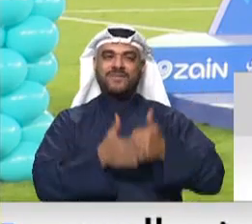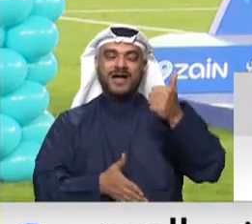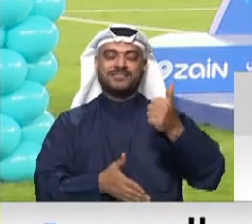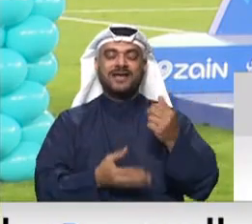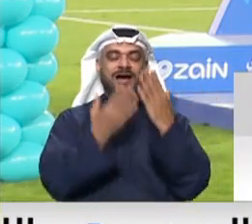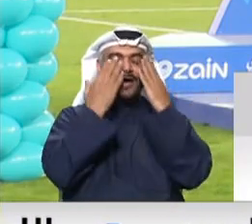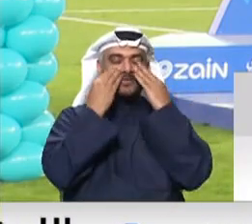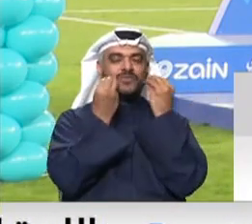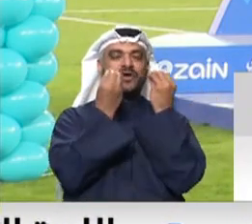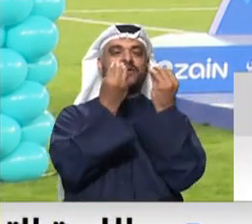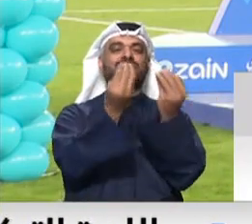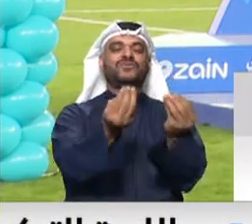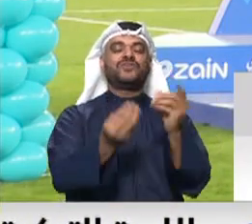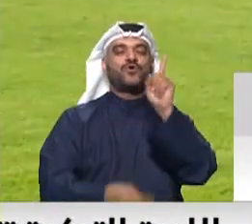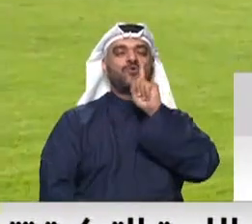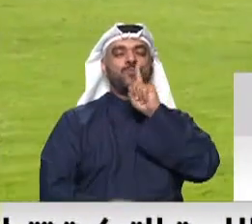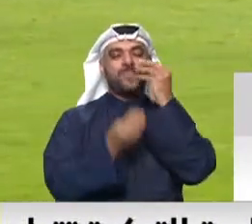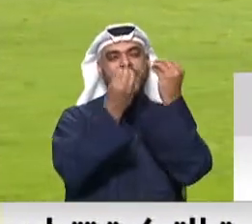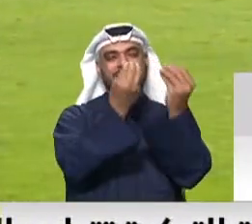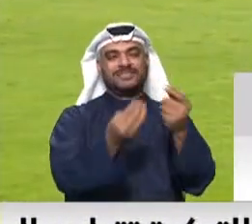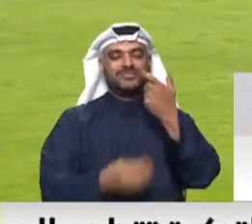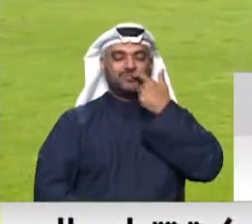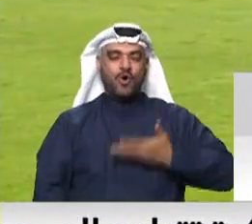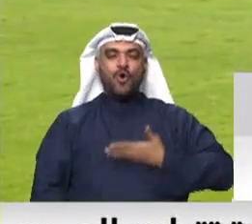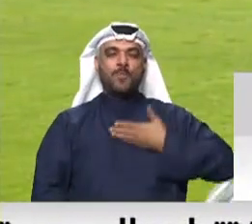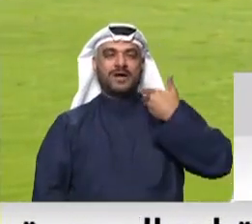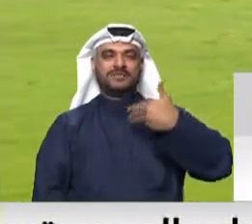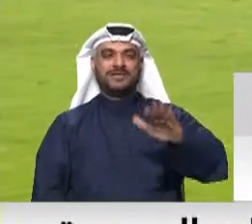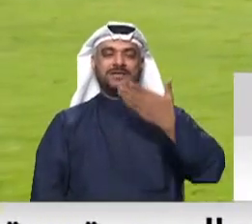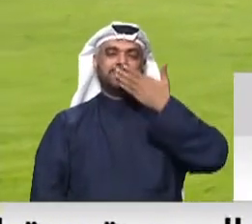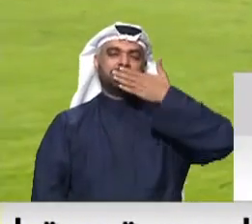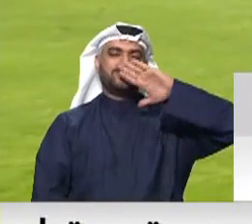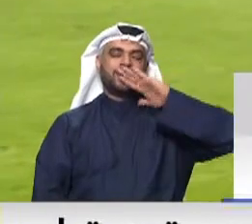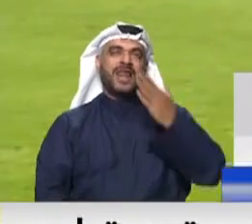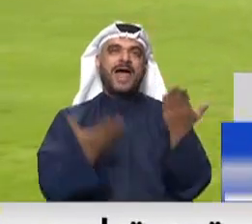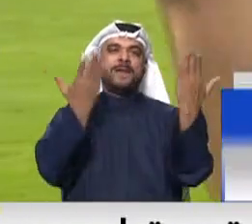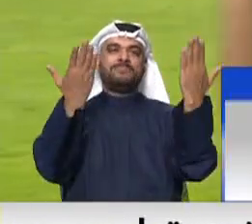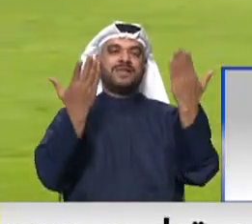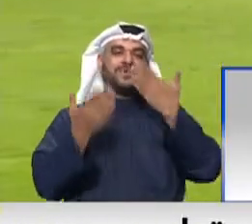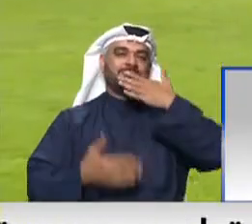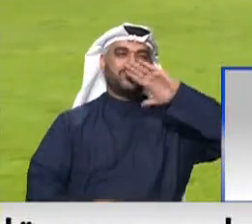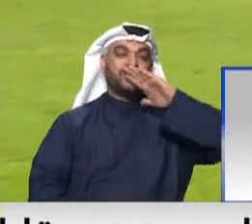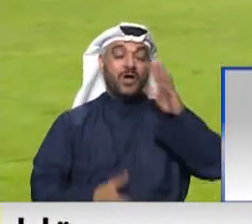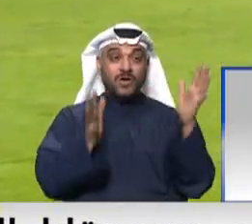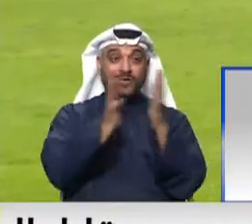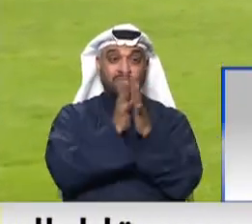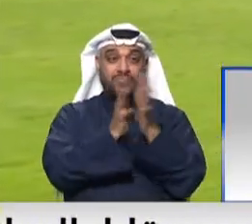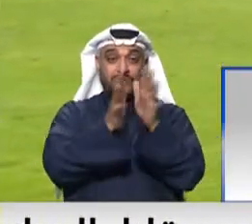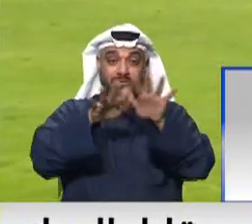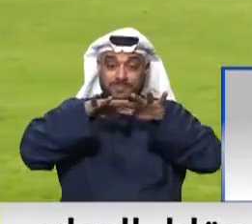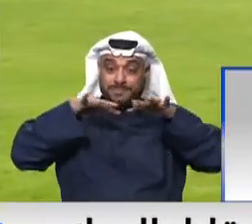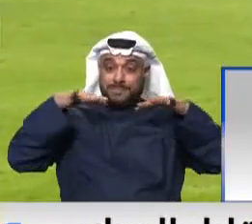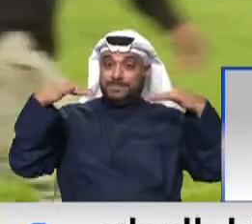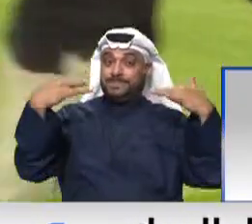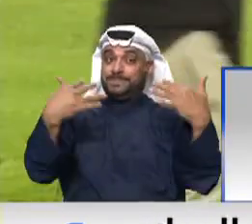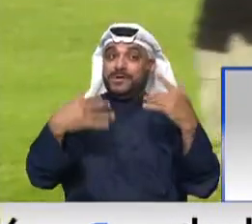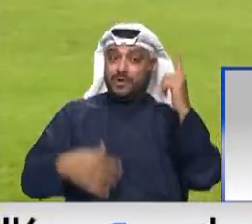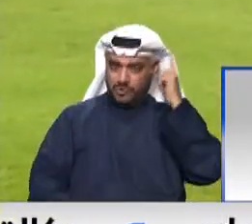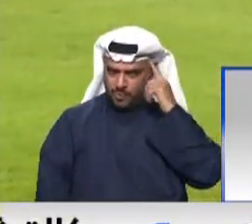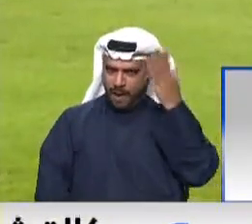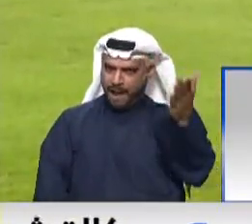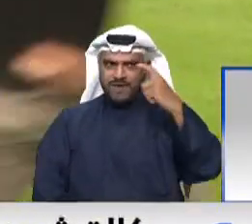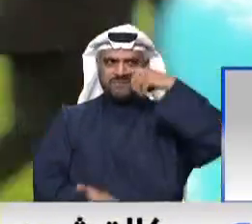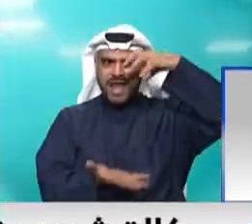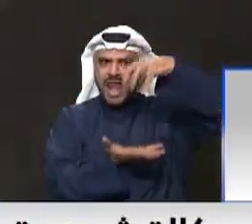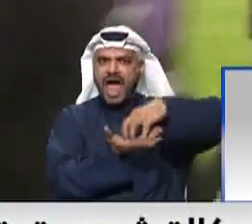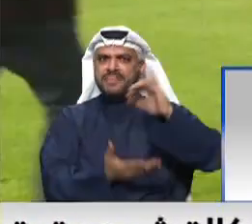الفوز حق الوالده الله يطول بعمرها. الحمد لله، الحمد لله على كل حال قدرنا نفرح الجمهور هذا الكبير، واكيد كعاده العربي فريق بطولات،